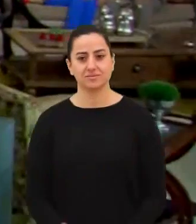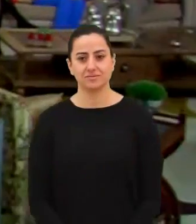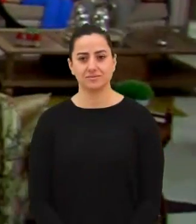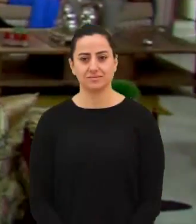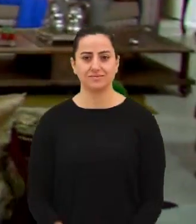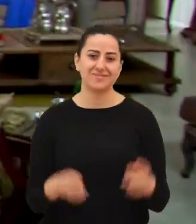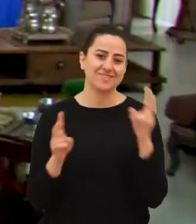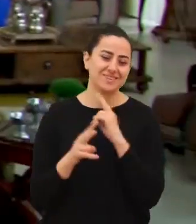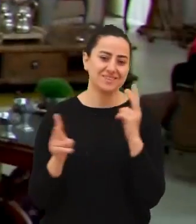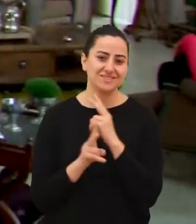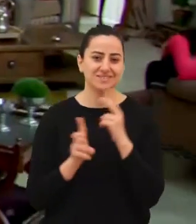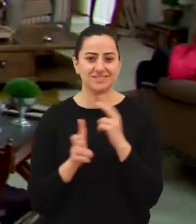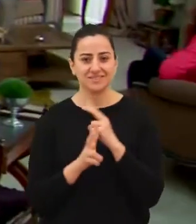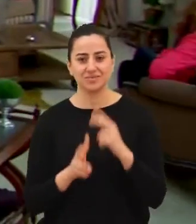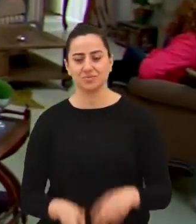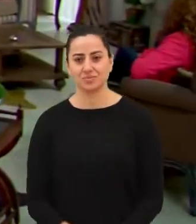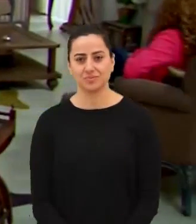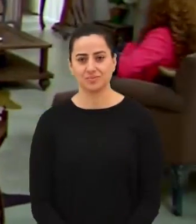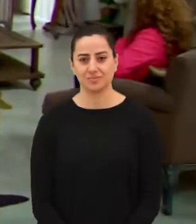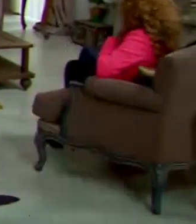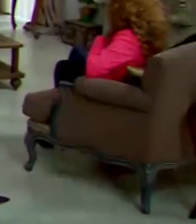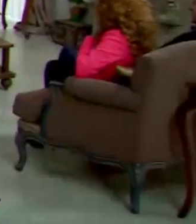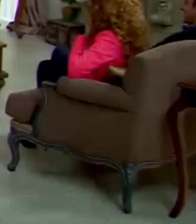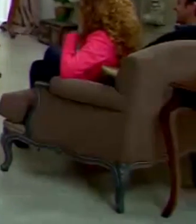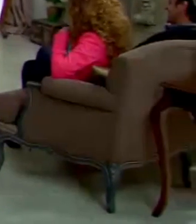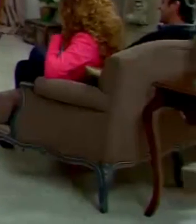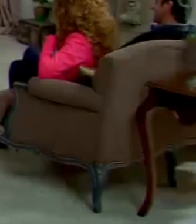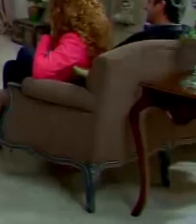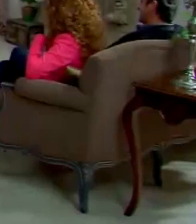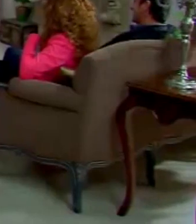Ayrıca salonda oturmuş kahkahalarla gülüyorlar.